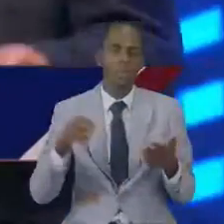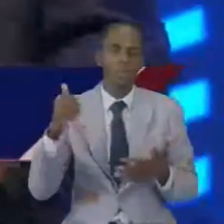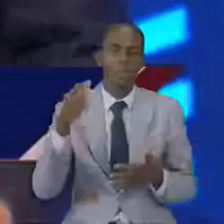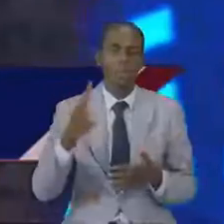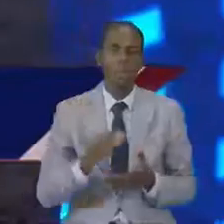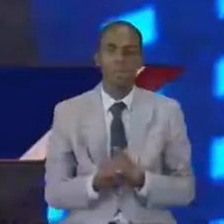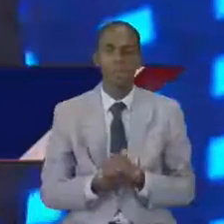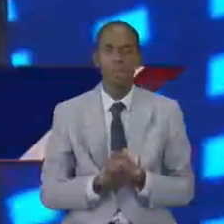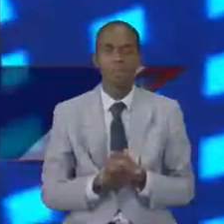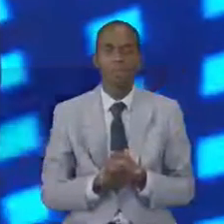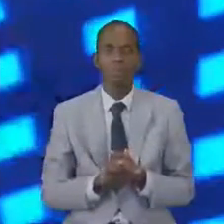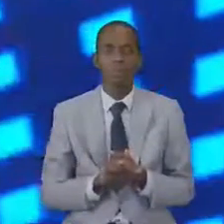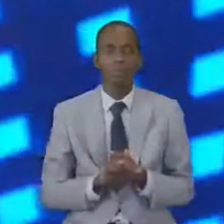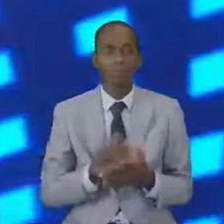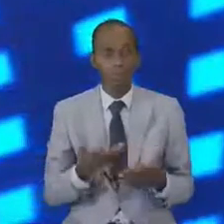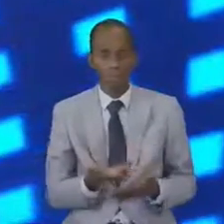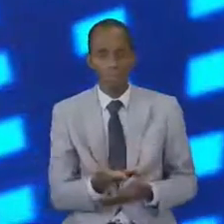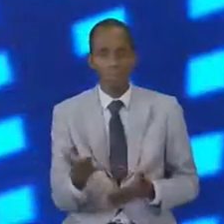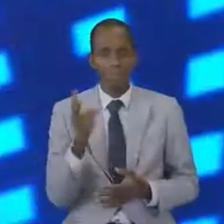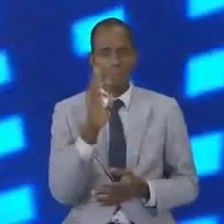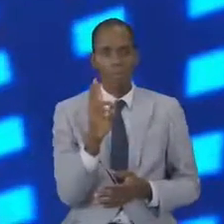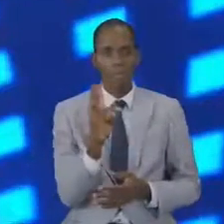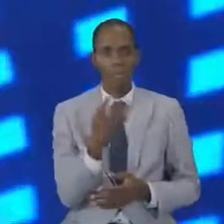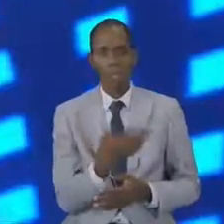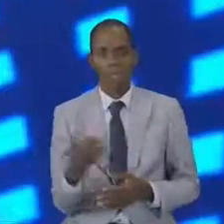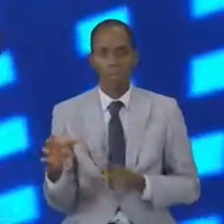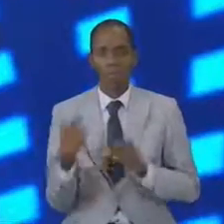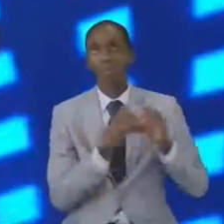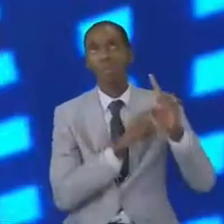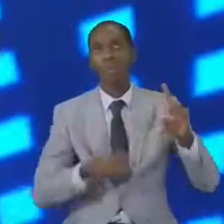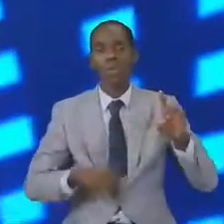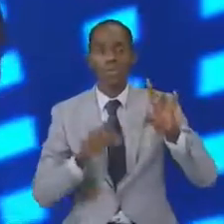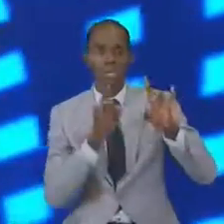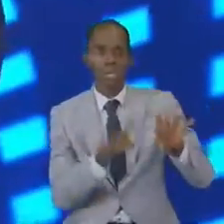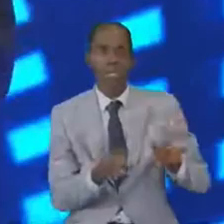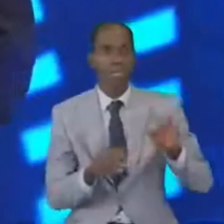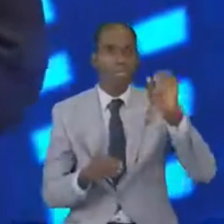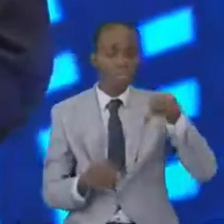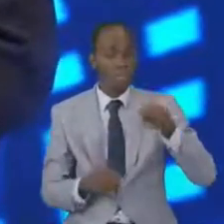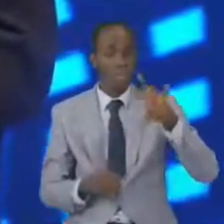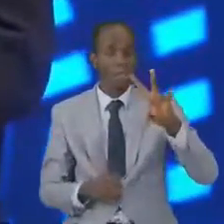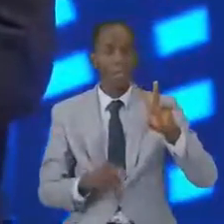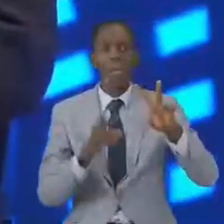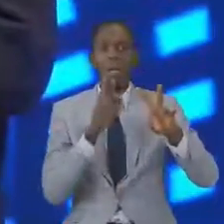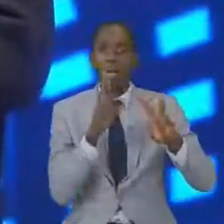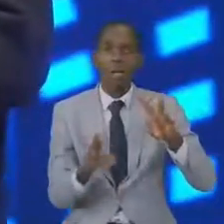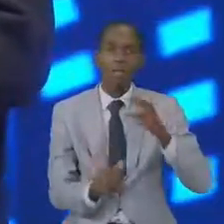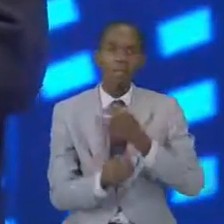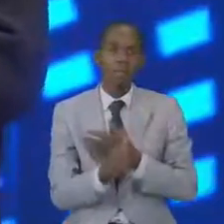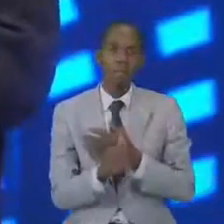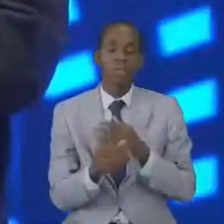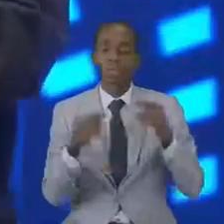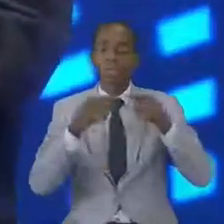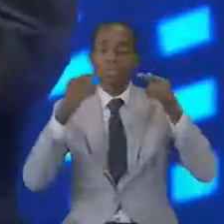16 il y a 6 choses que l'Éternel et même cette qu'il a en horreur